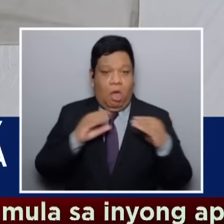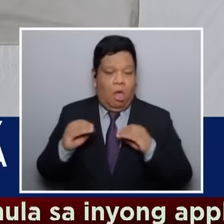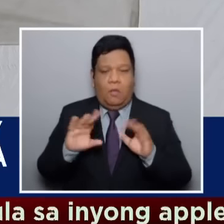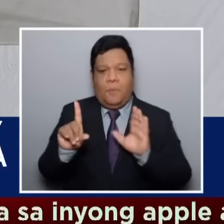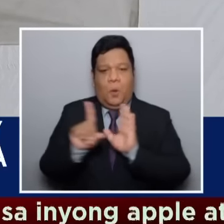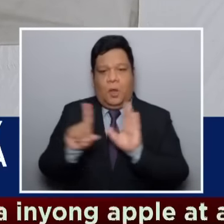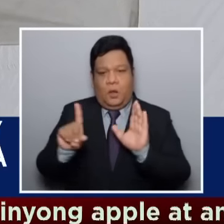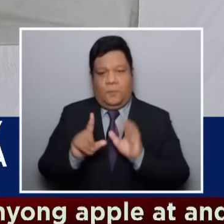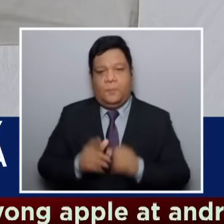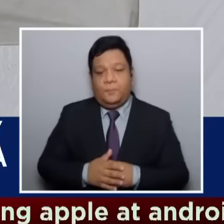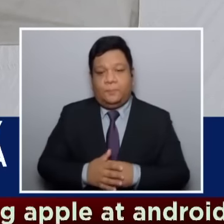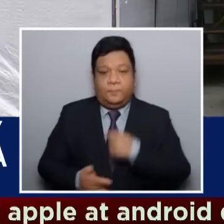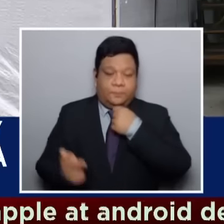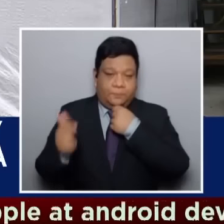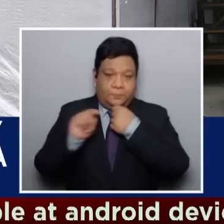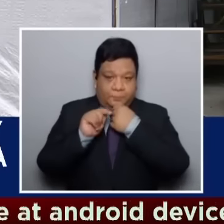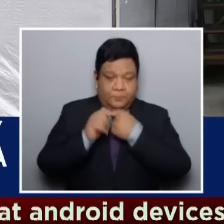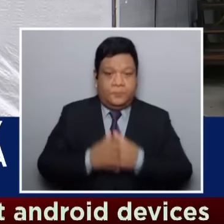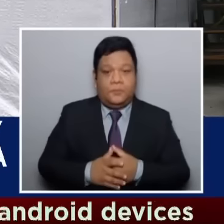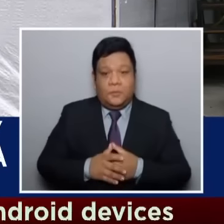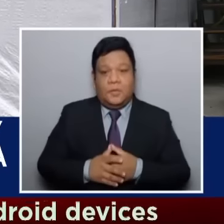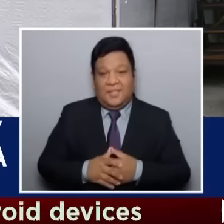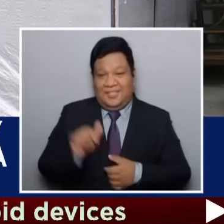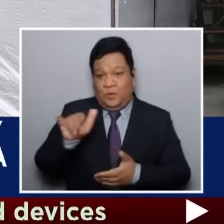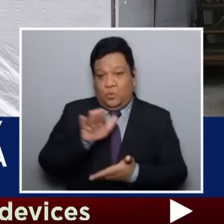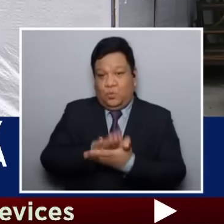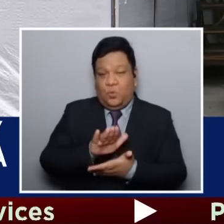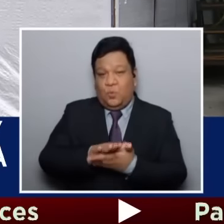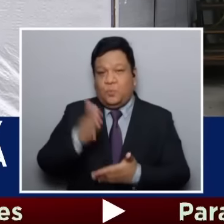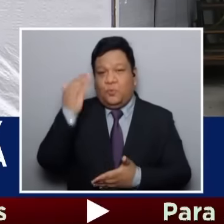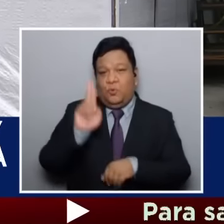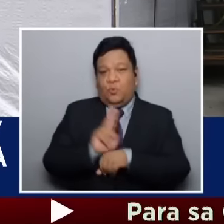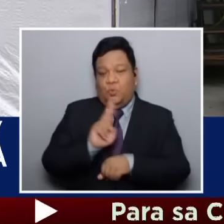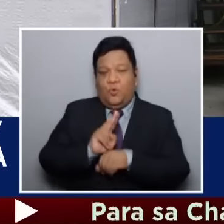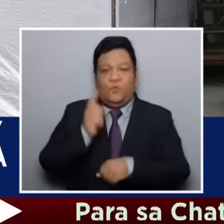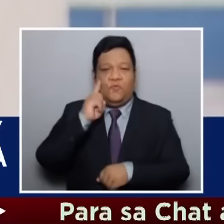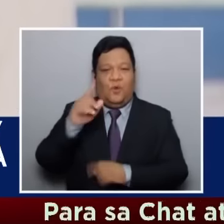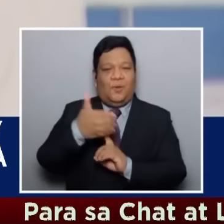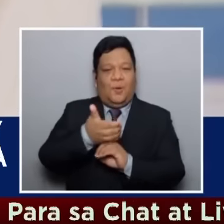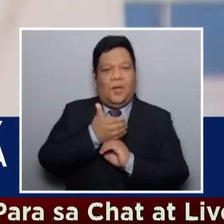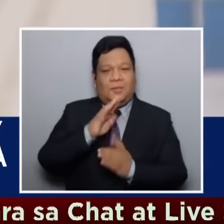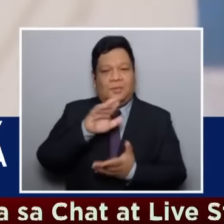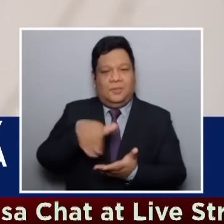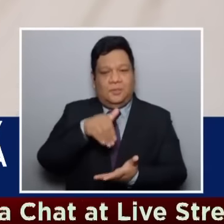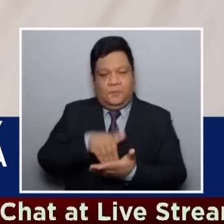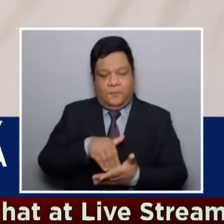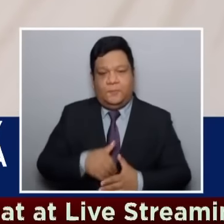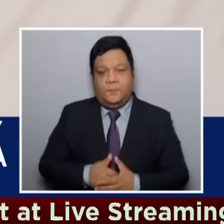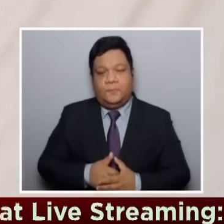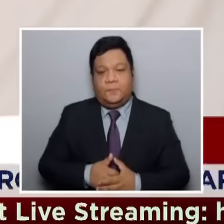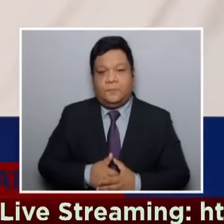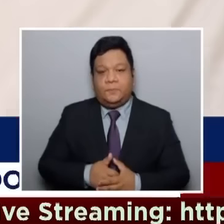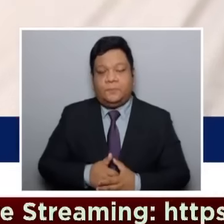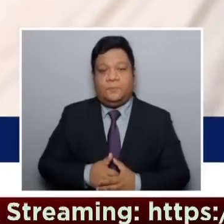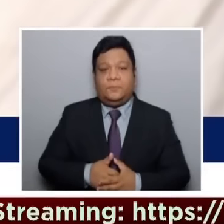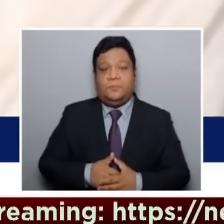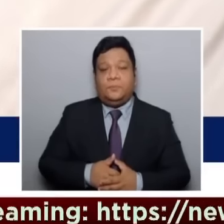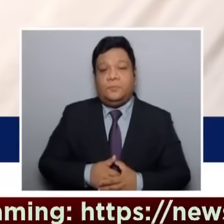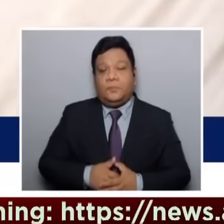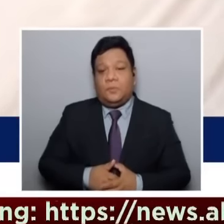paaralan na ito ang isa sa mga ginagamit na quarantine facility sa lungsod ng Maynila. Dahil nakatayo pa dito sa covered court